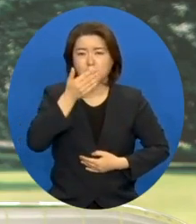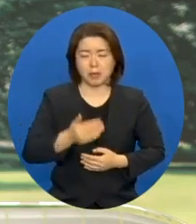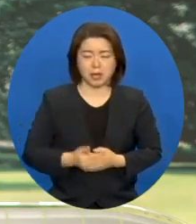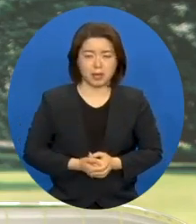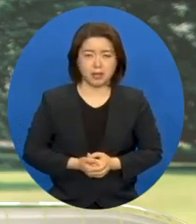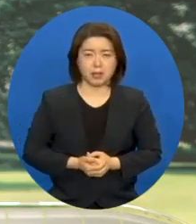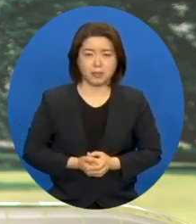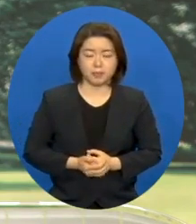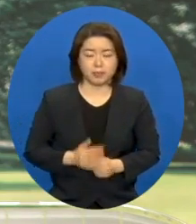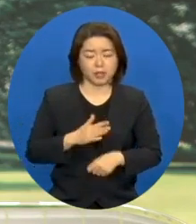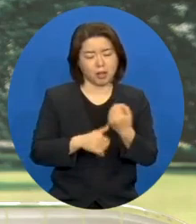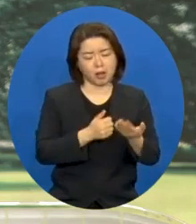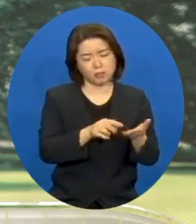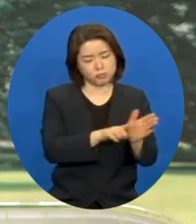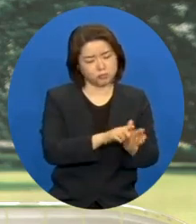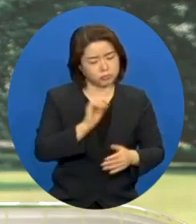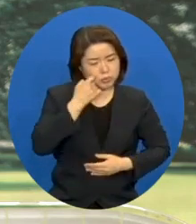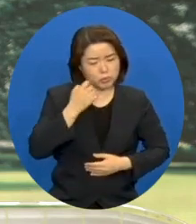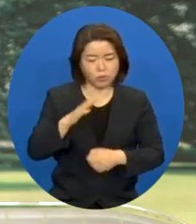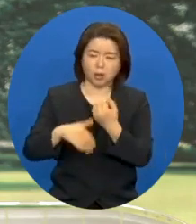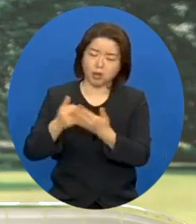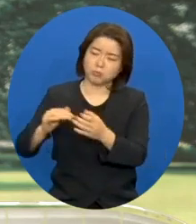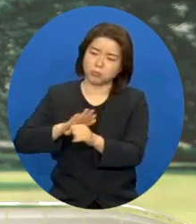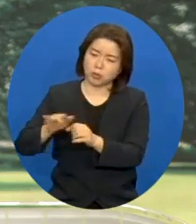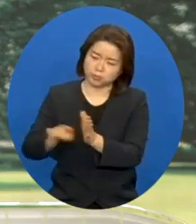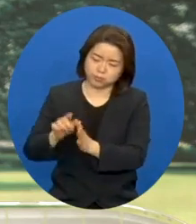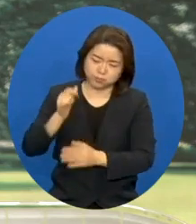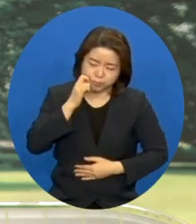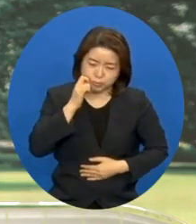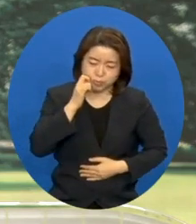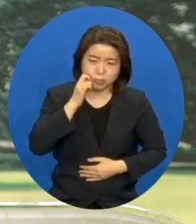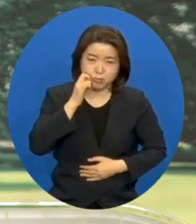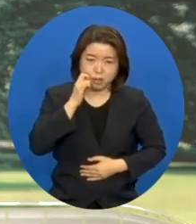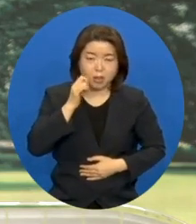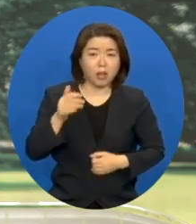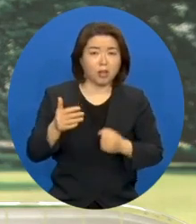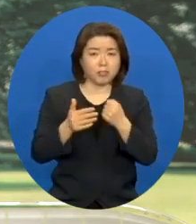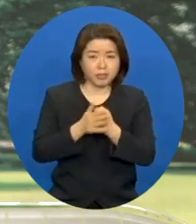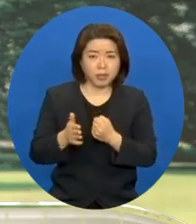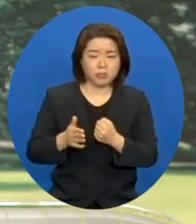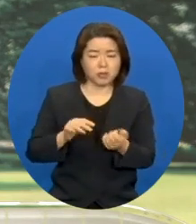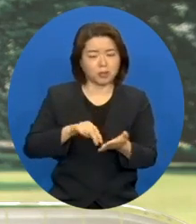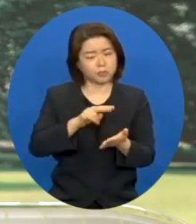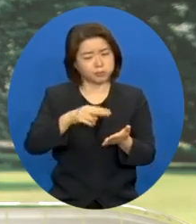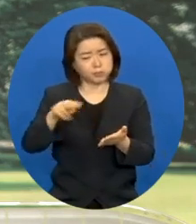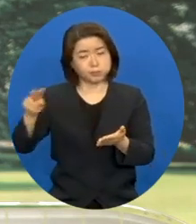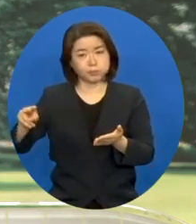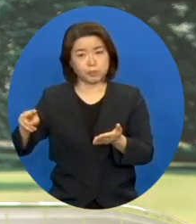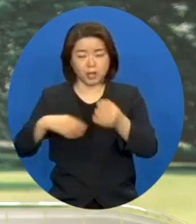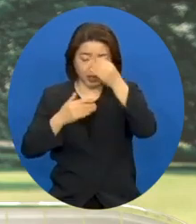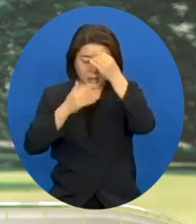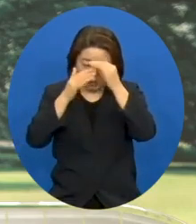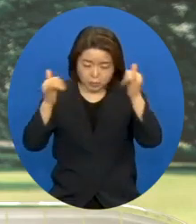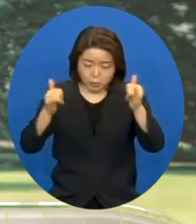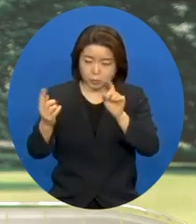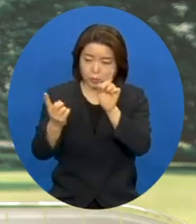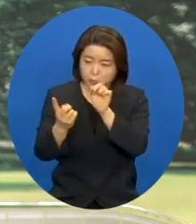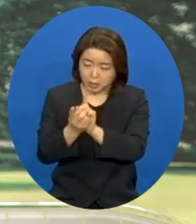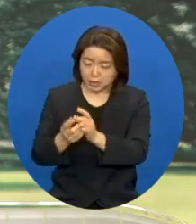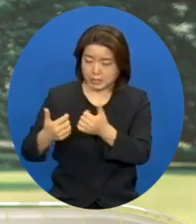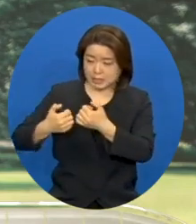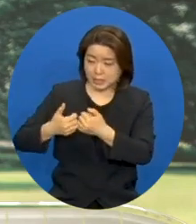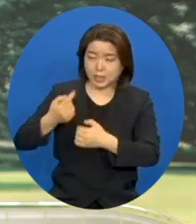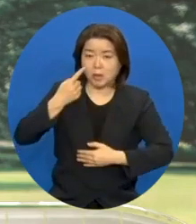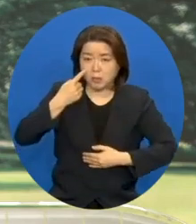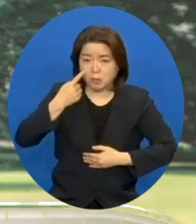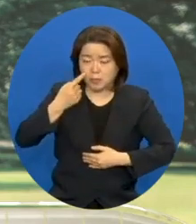하나님이 믿어지지도 않고 하나님의 사랑이 믿어지지도 않고 그래서 방황하는 성도들을 만나 상담을 해보면 기가